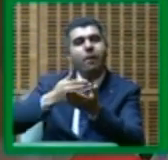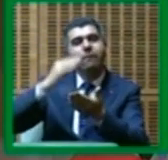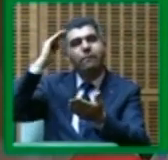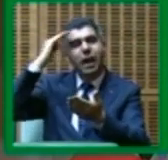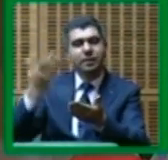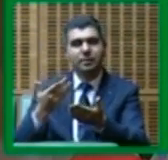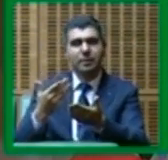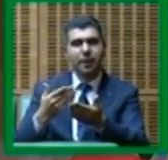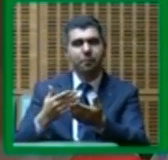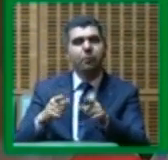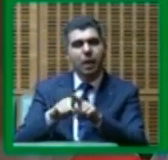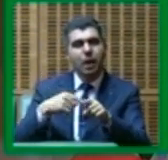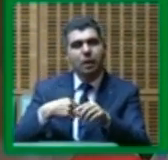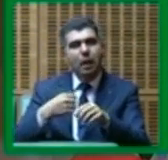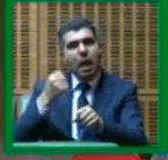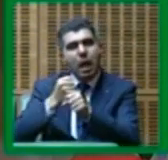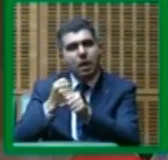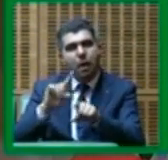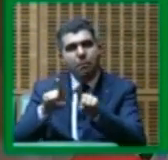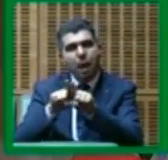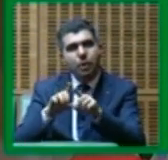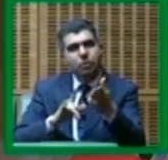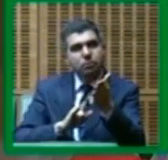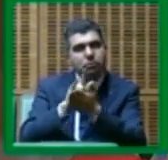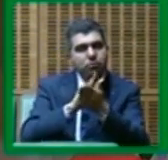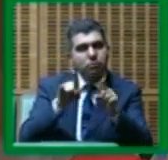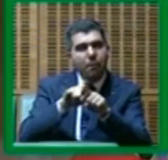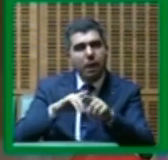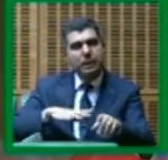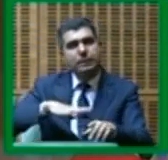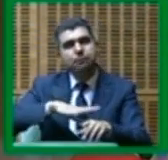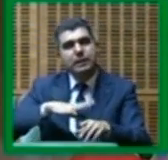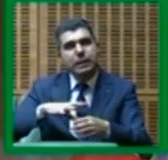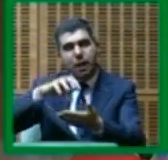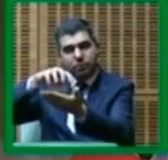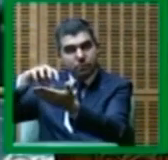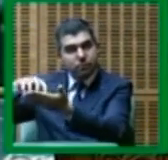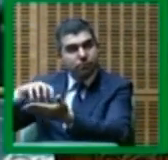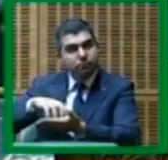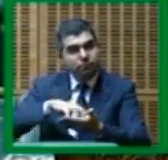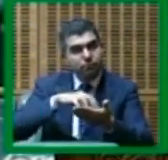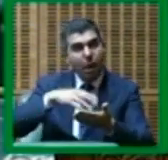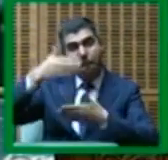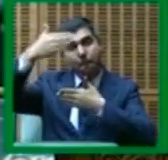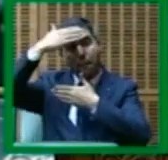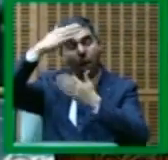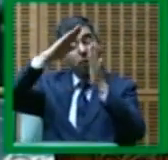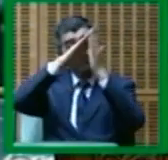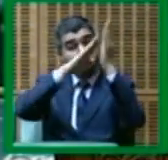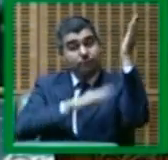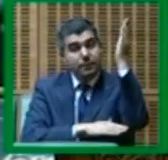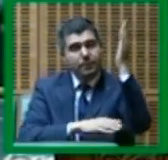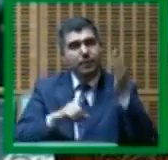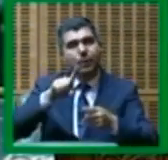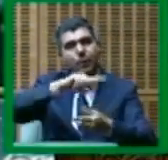الخط وتنتمناو على انه جميع الجهات اللي هي طرف بعدا في المشروع ديال الاتفاقيه على ان